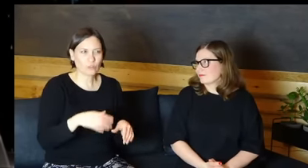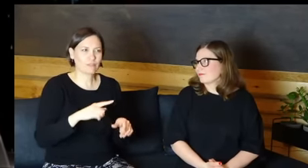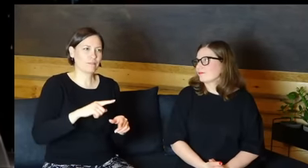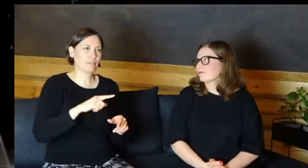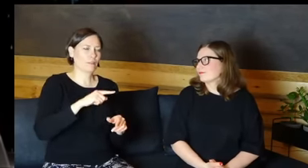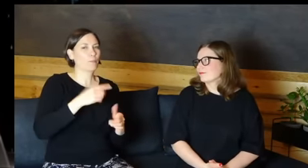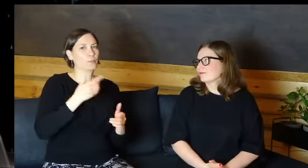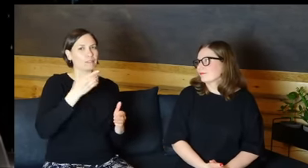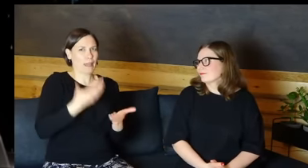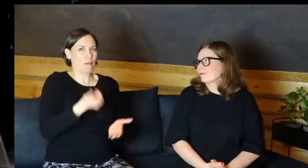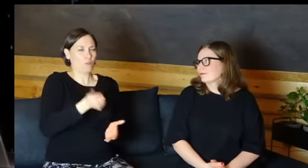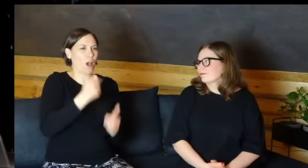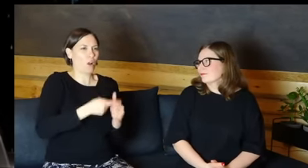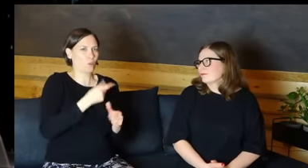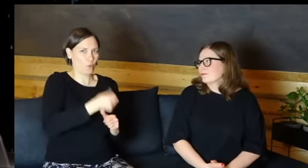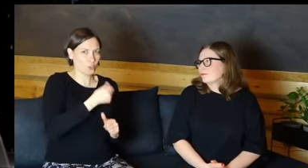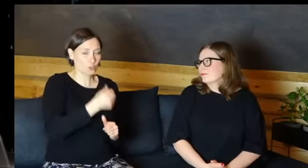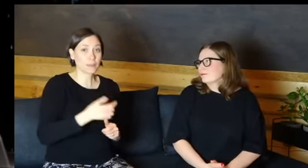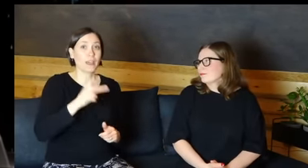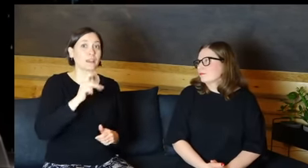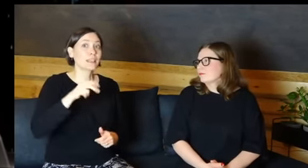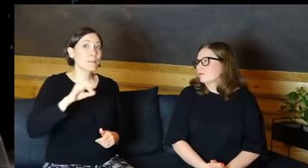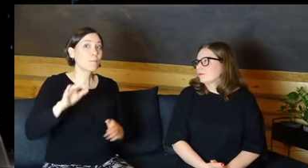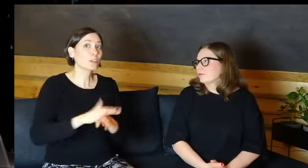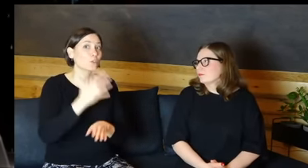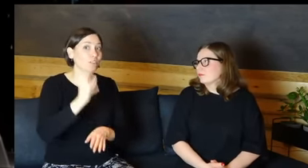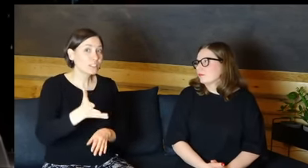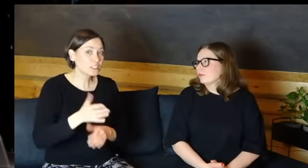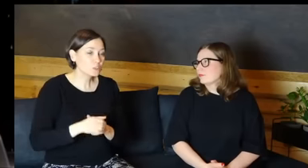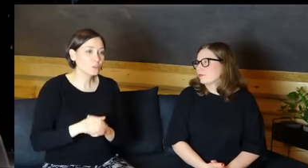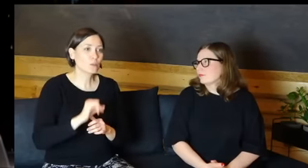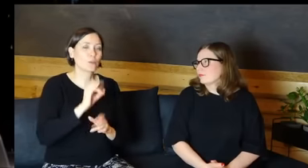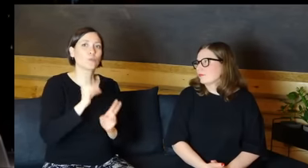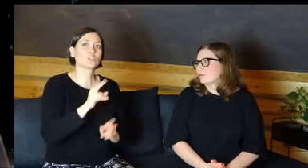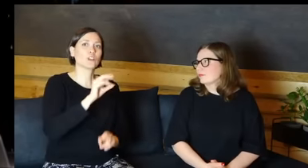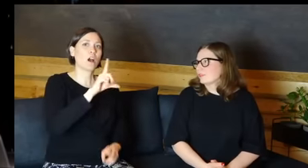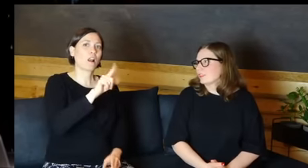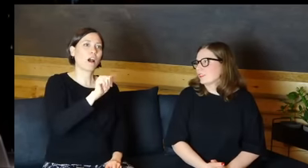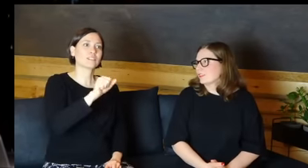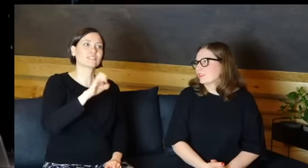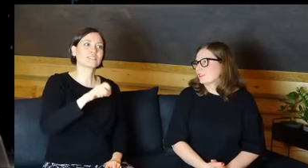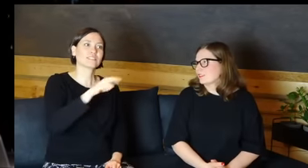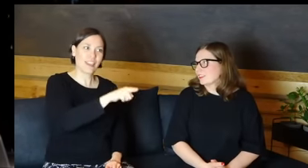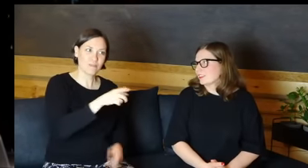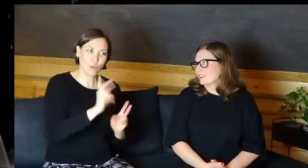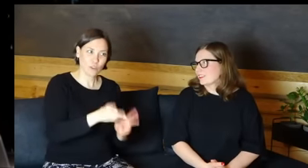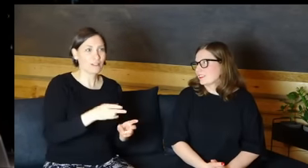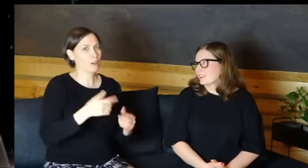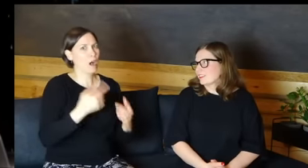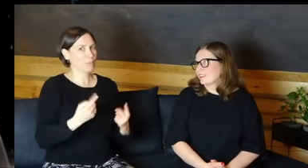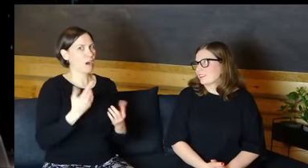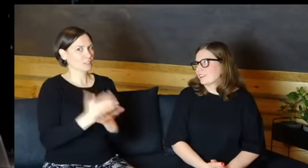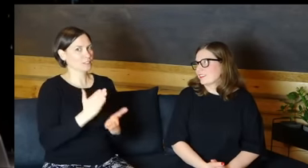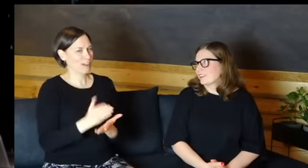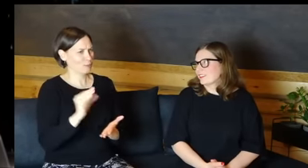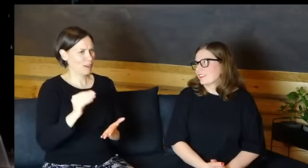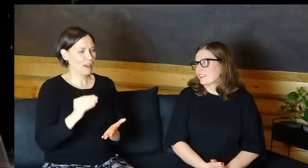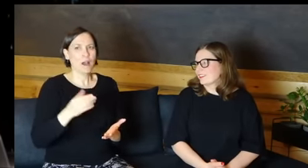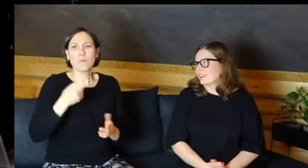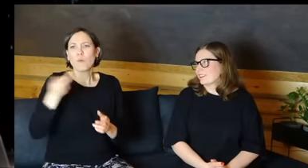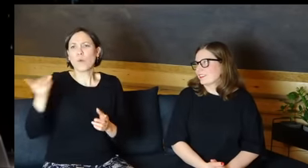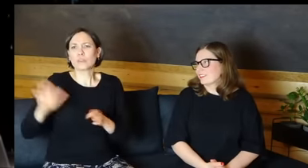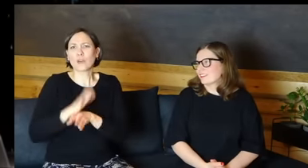alkuvuodesta. Hurjen Kimmo täytti 50 ja olikohan siellä Kulmalahden Lassakin, ne on merkittäviä asioita, ehkä joku muukin, pahoittelut jos jäänyt